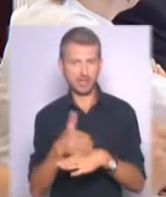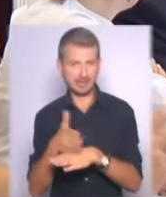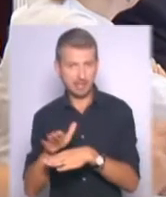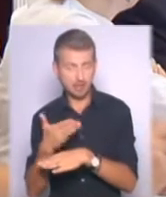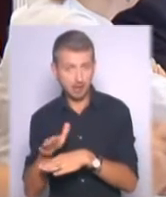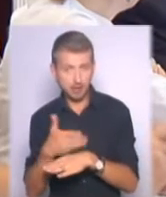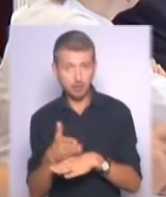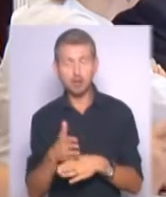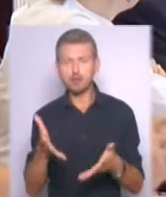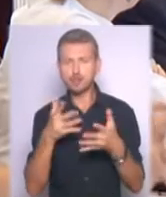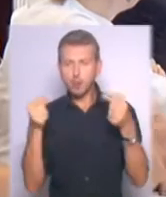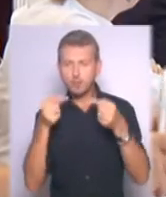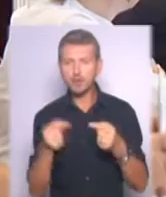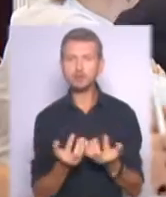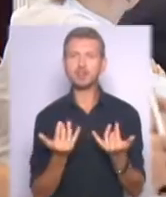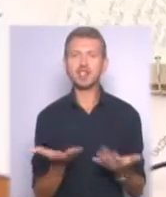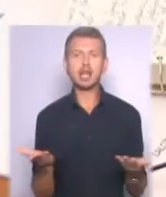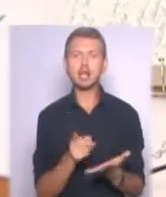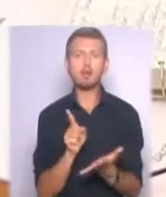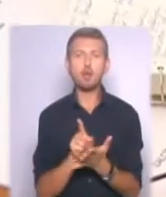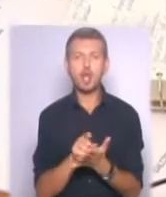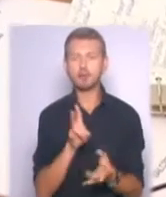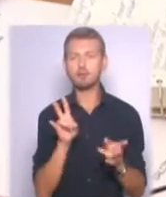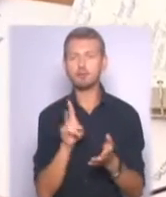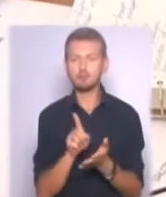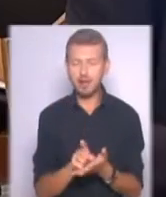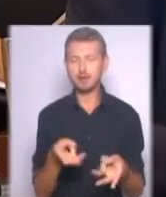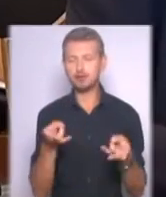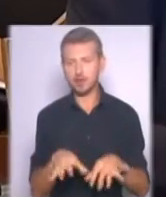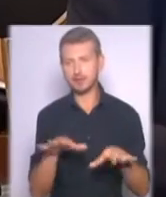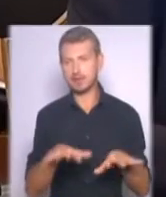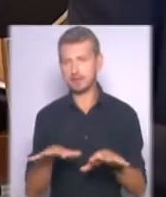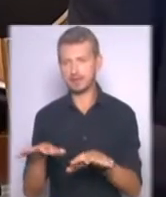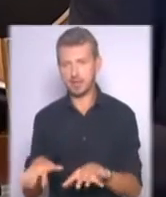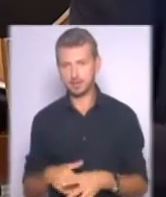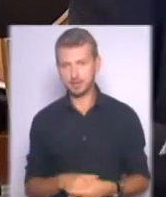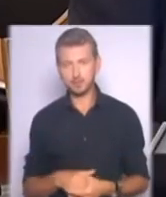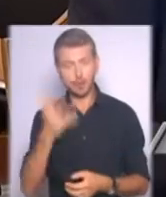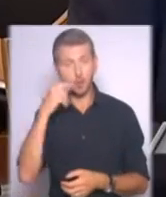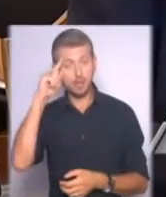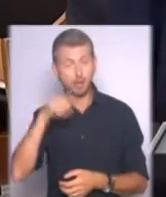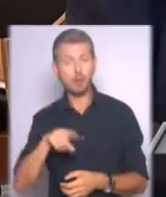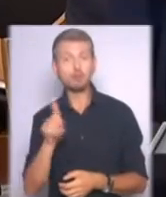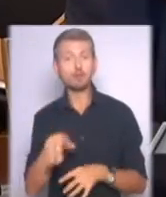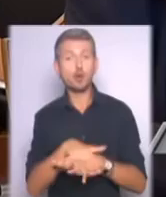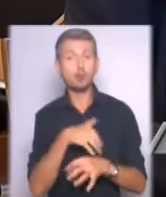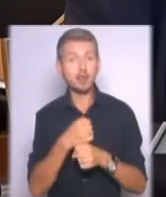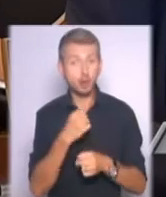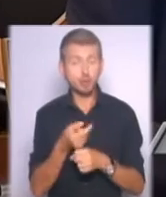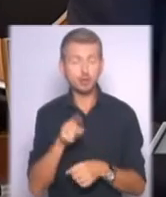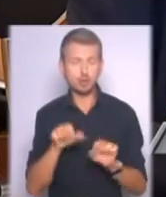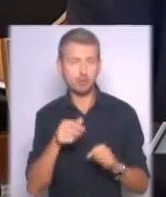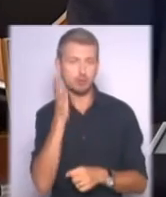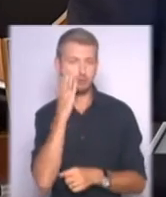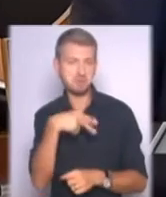чітко визначили, скільки і яких податків має залишатися на місцях. Коли відомо, що громада робить, тоді можна